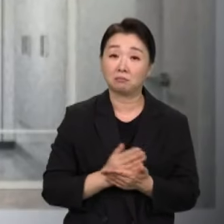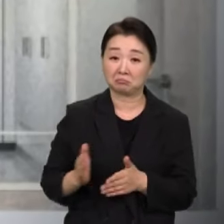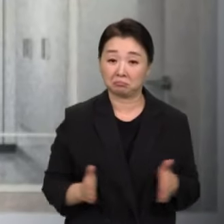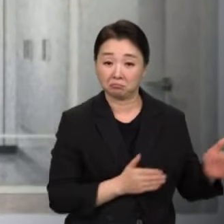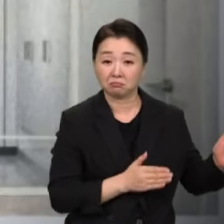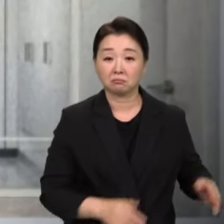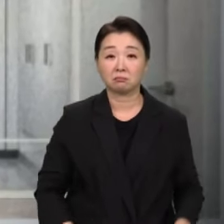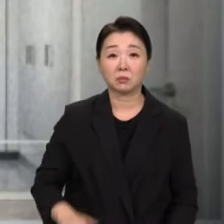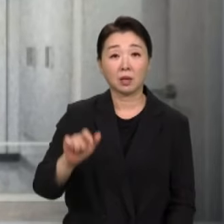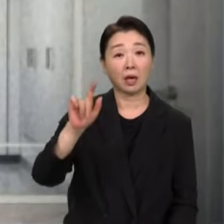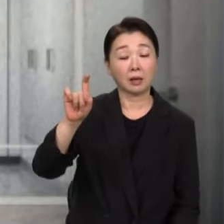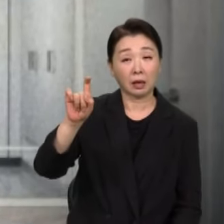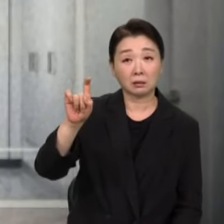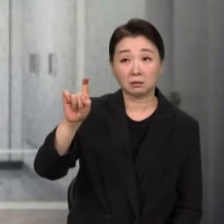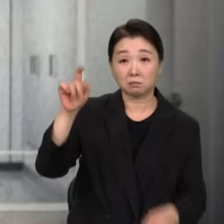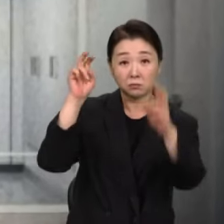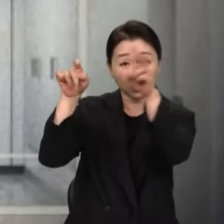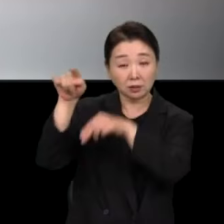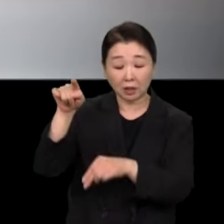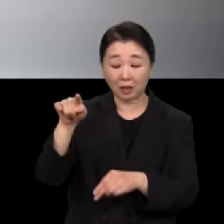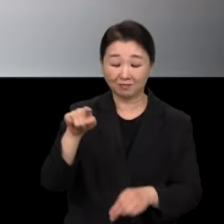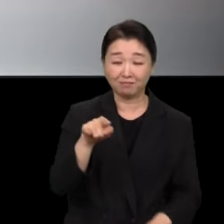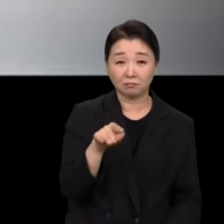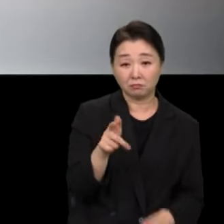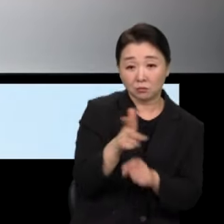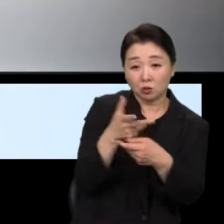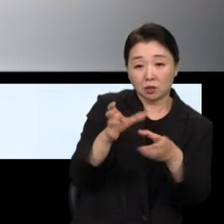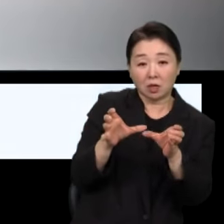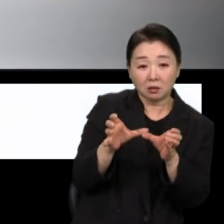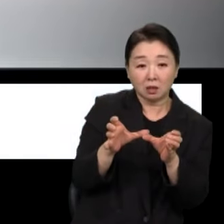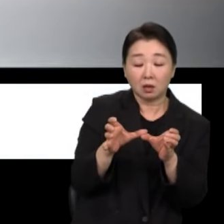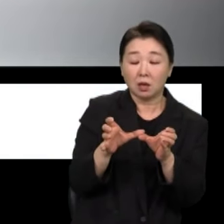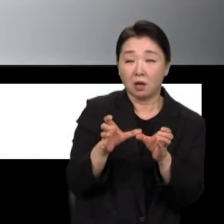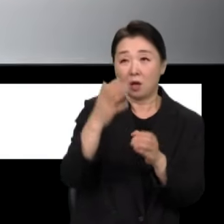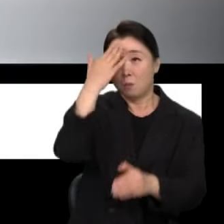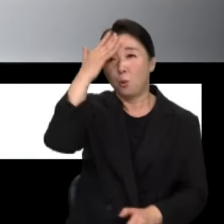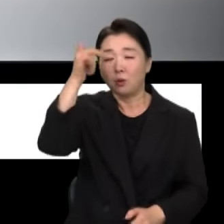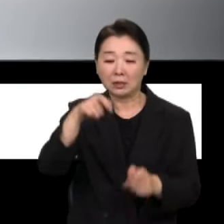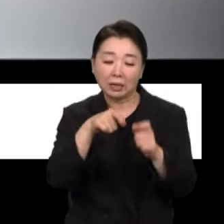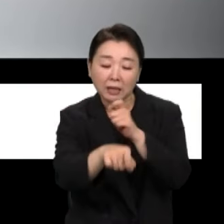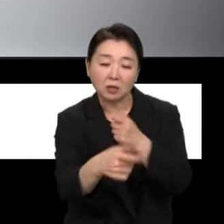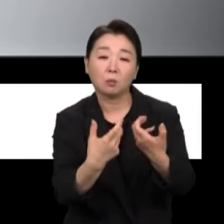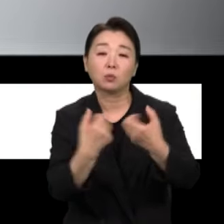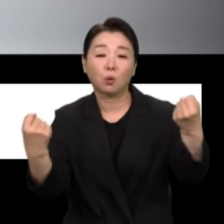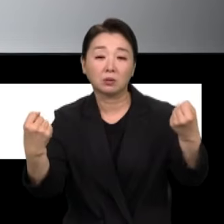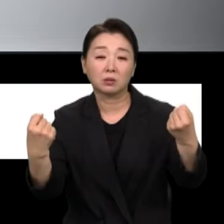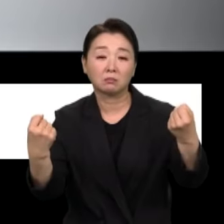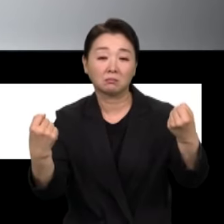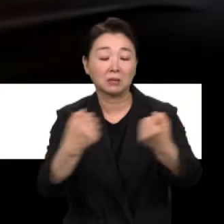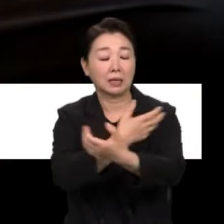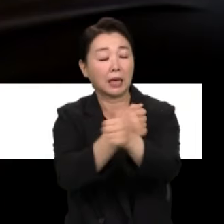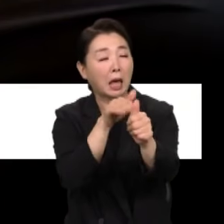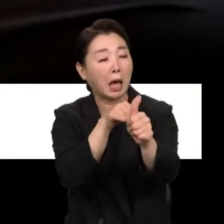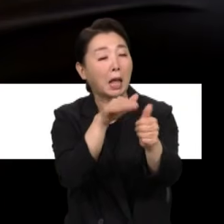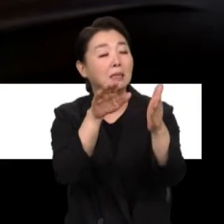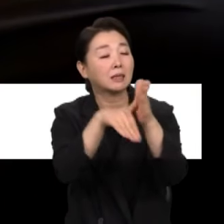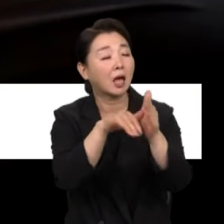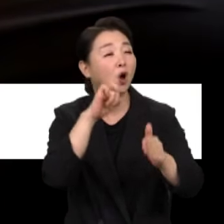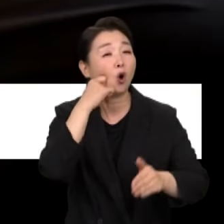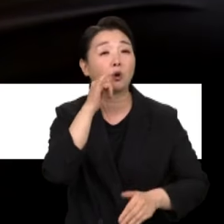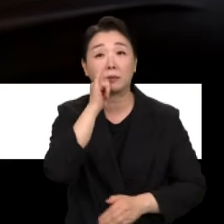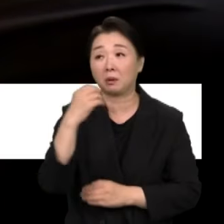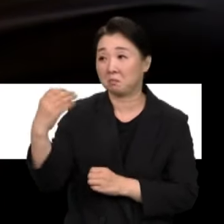렉스 하우시스 측은 취재진에게 본사와 대리점이 독립된 법인이라 계약 이행 등에 적극 개입할 수 없는 어려움이